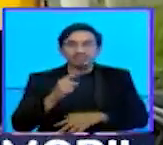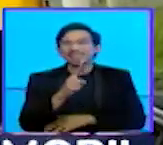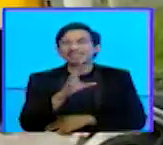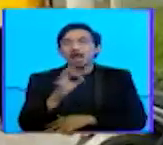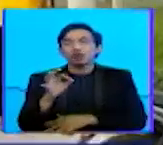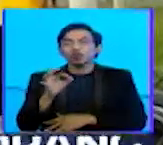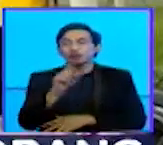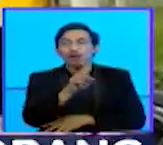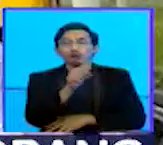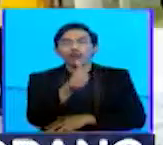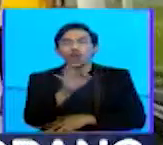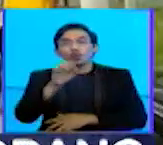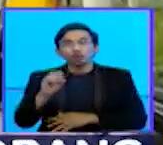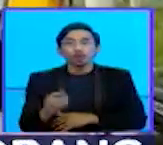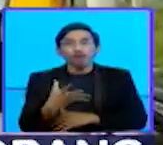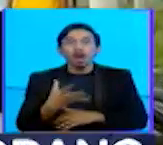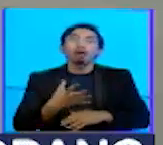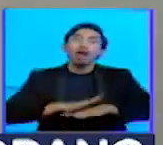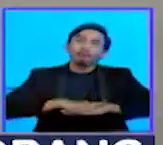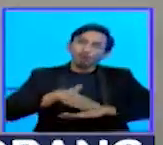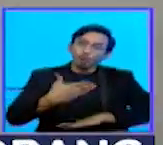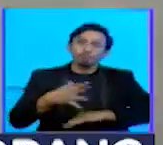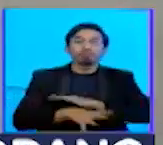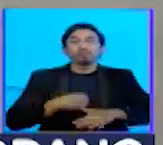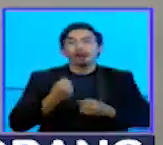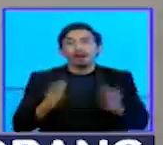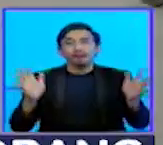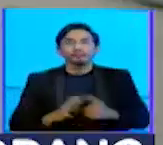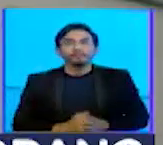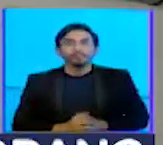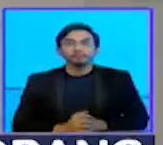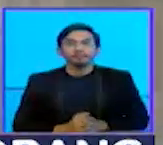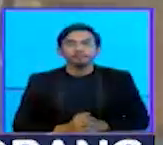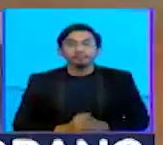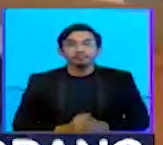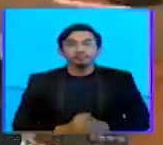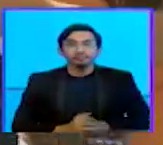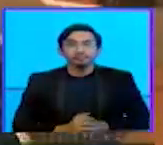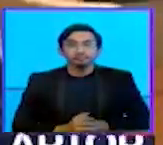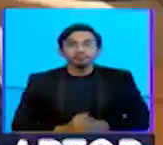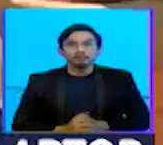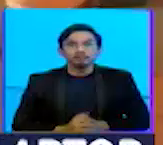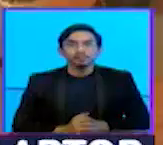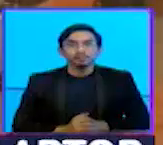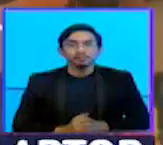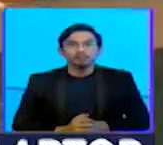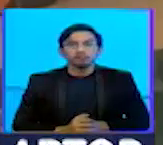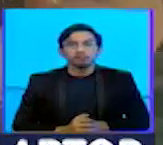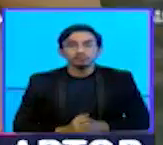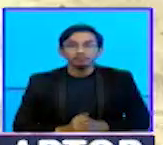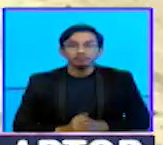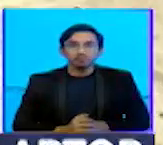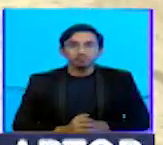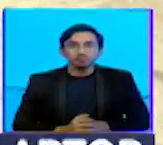Uang ratusan juta rupiah merupakan uang bantuan operasional sekolah untuk SMA, baru diambil korban dari sebuah bank.